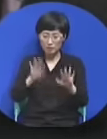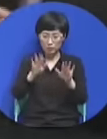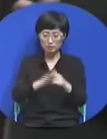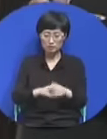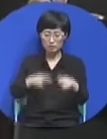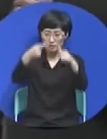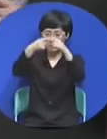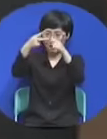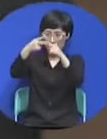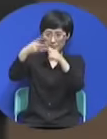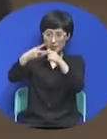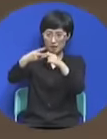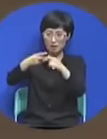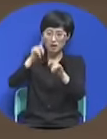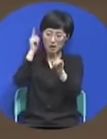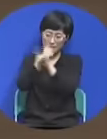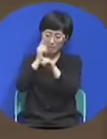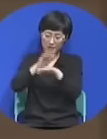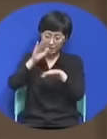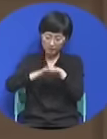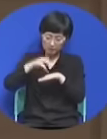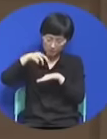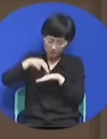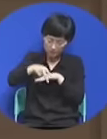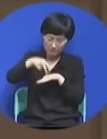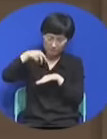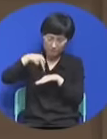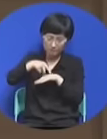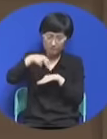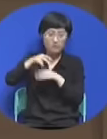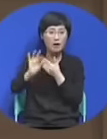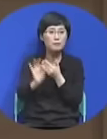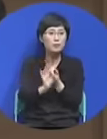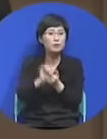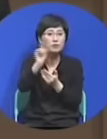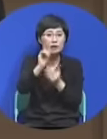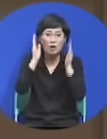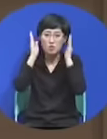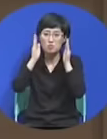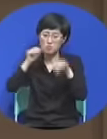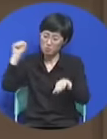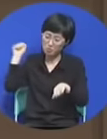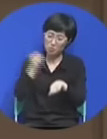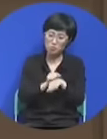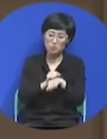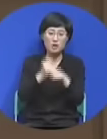하면요, 걘 틀림없이 공부 변합니다. 我们在座的没有很多 렘넌트. 如果 렘넌트